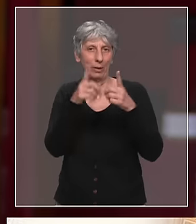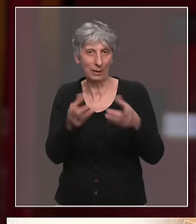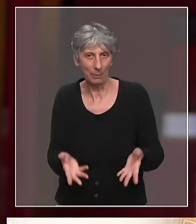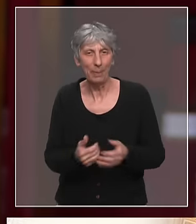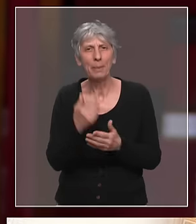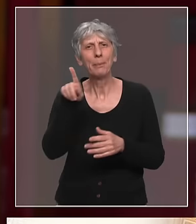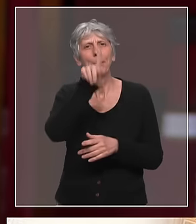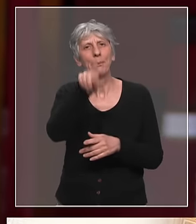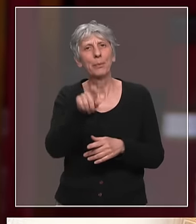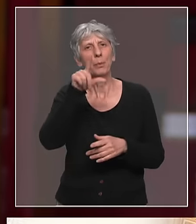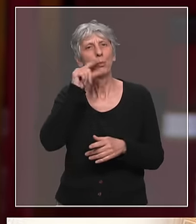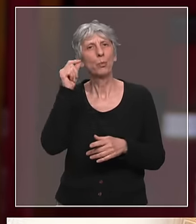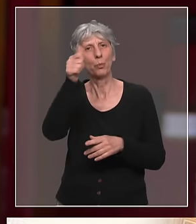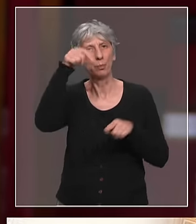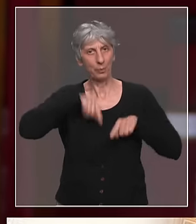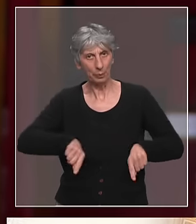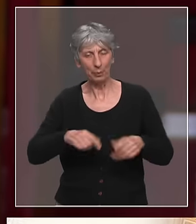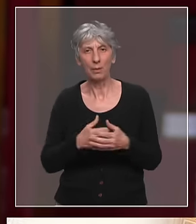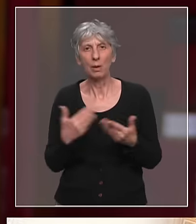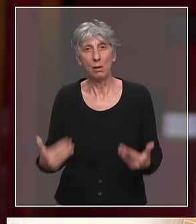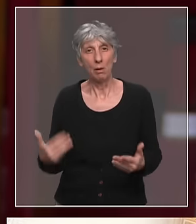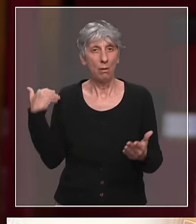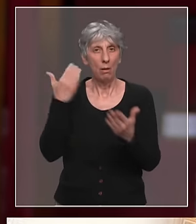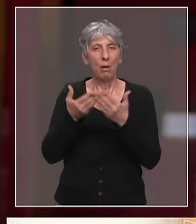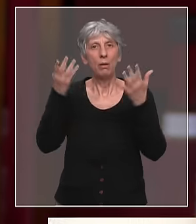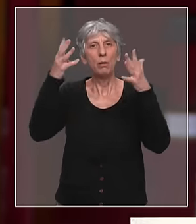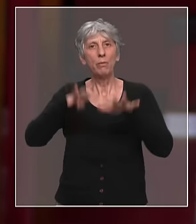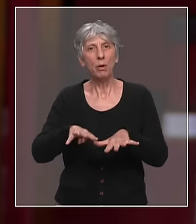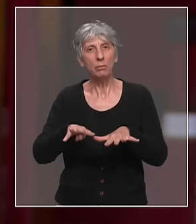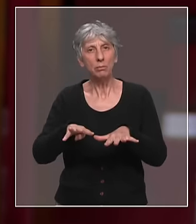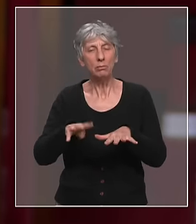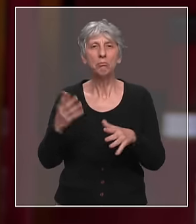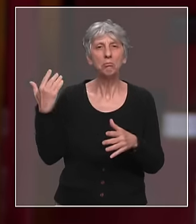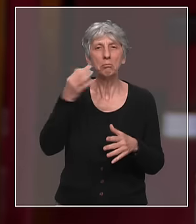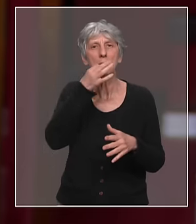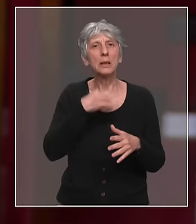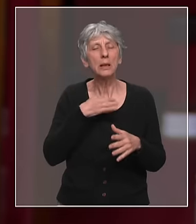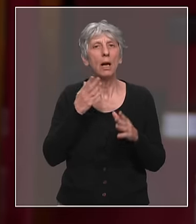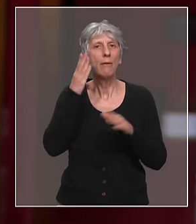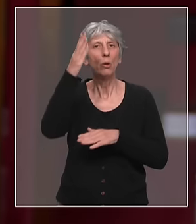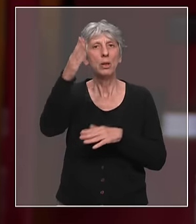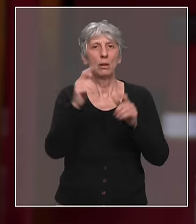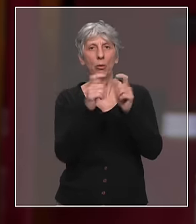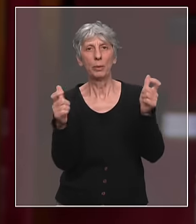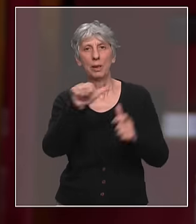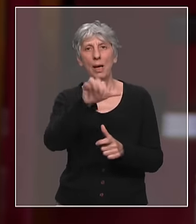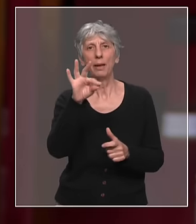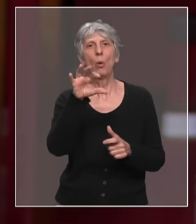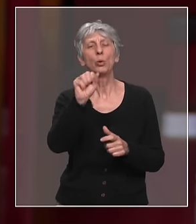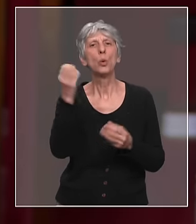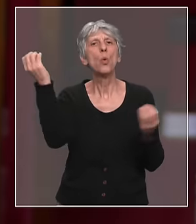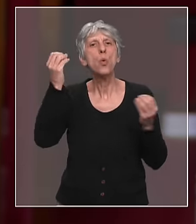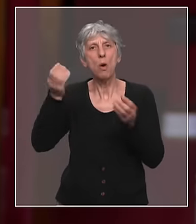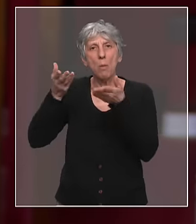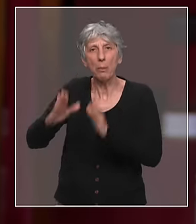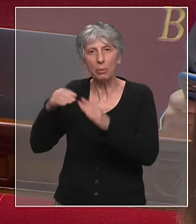donc à Monsieur le Premier ministre. Cela fait désormais 9 mois que l'on nous avait dit que l'avenir d'Atos se jouait à l'Élysée, dans le bureau de Monsieur